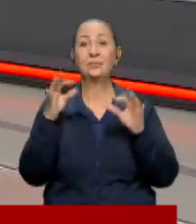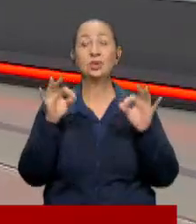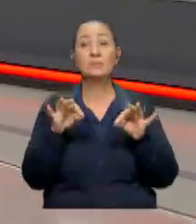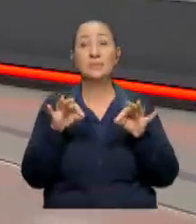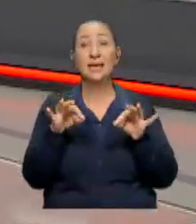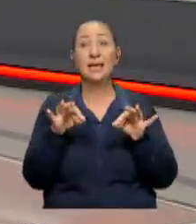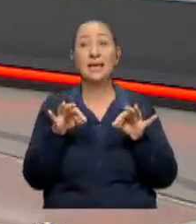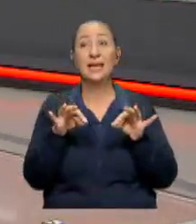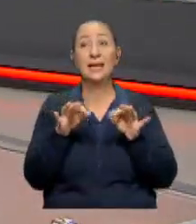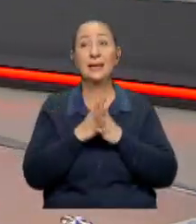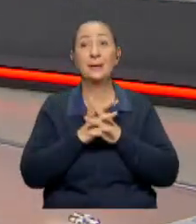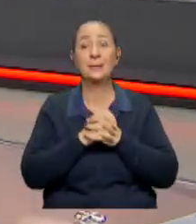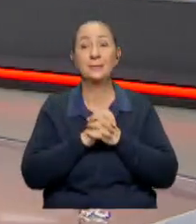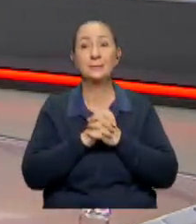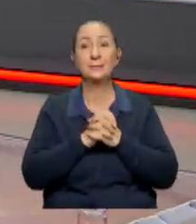de